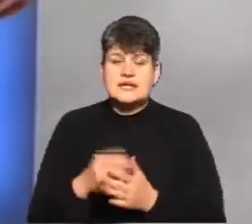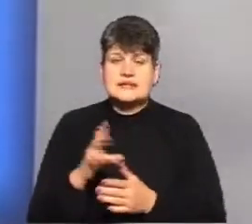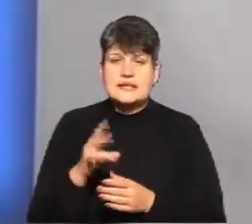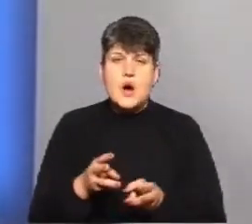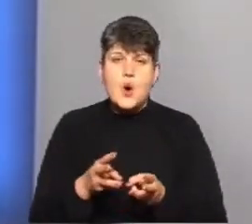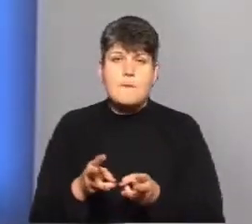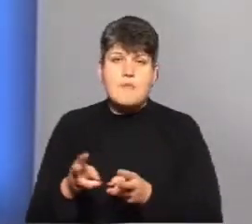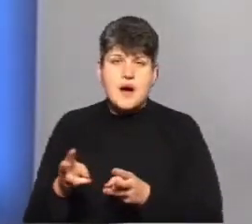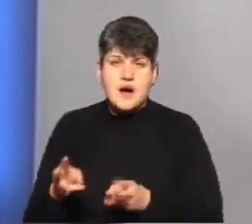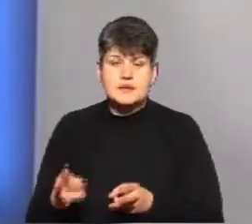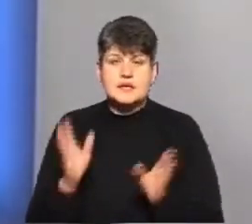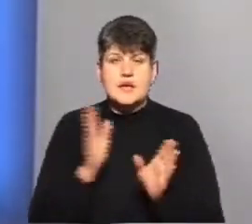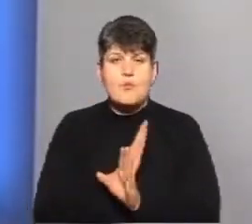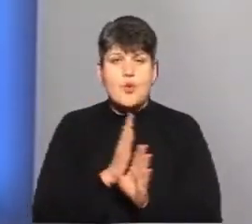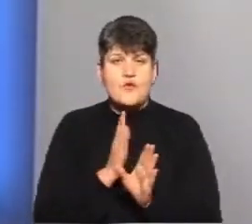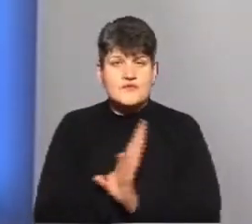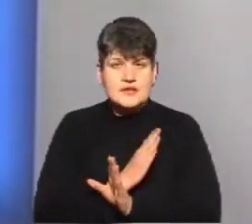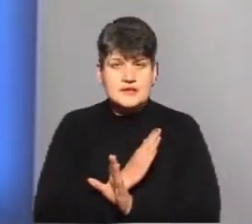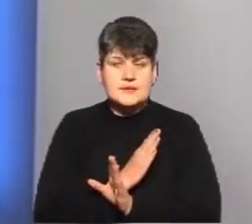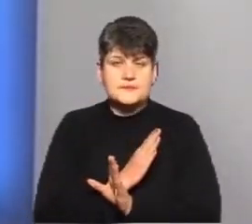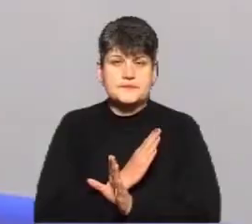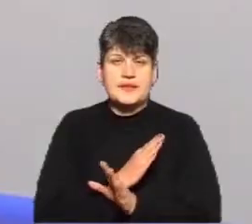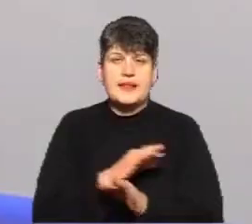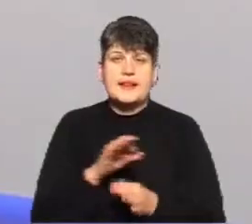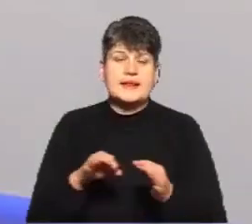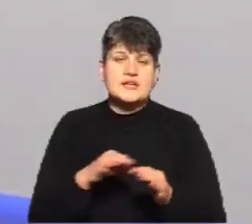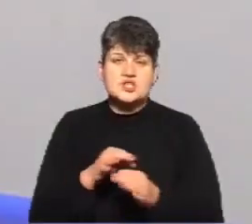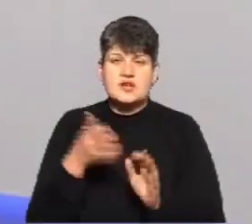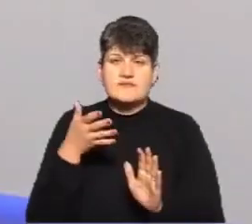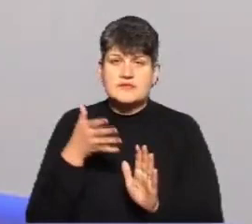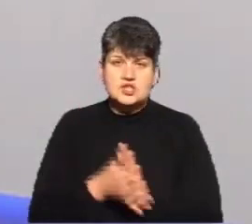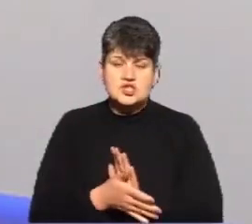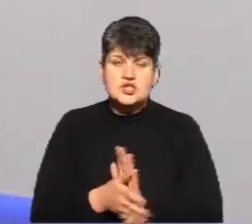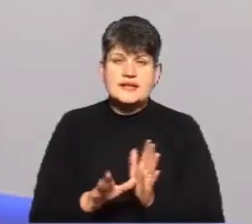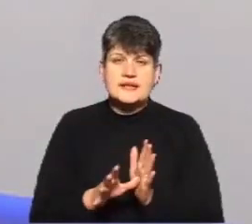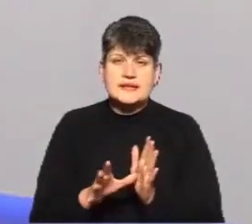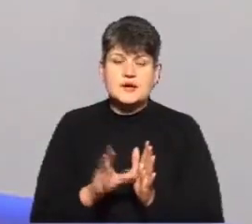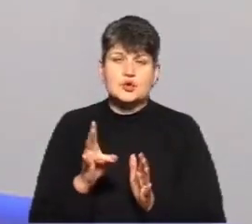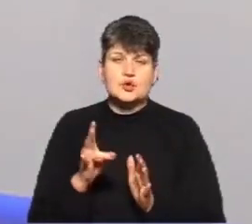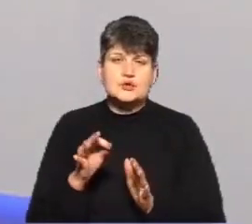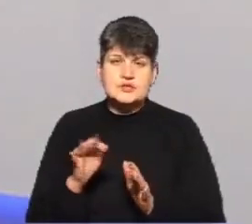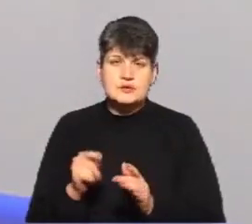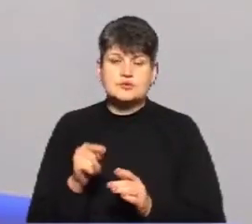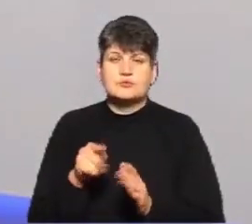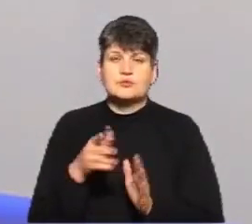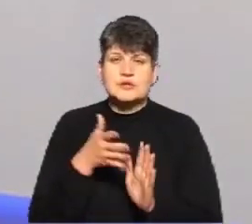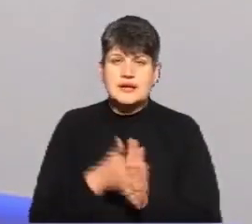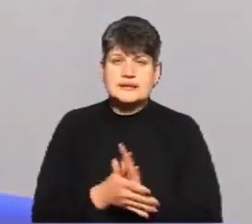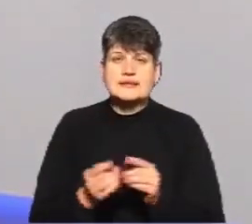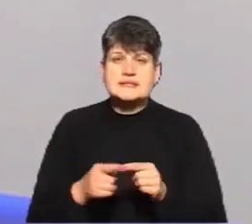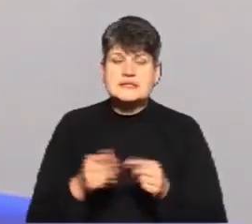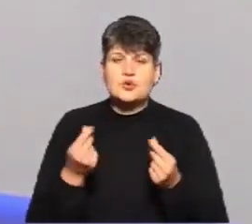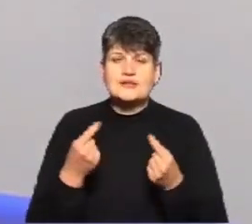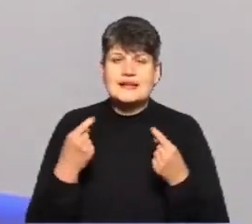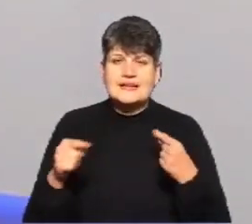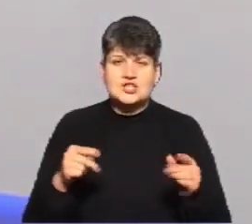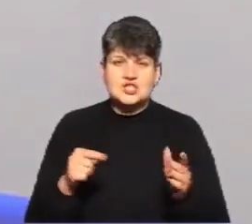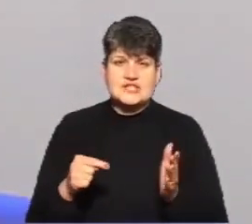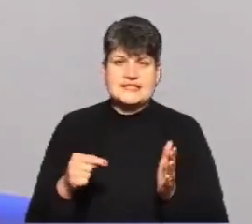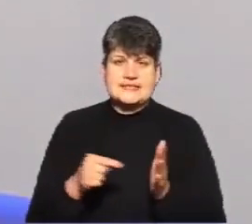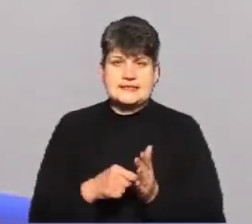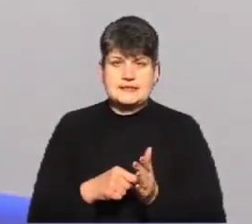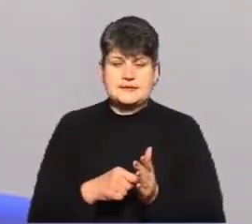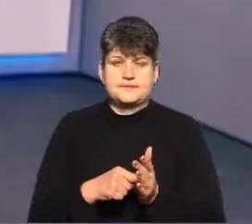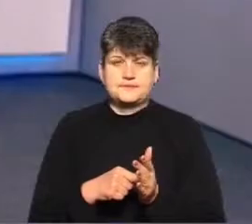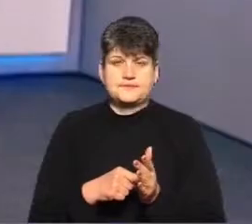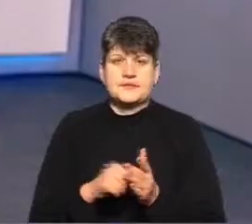повітря, на лишнє витрачання енергоносіїв, а будуть тратити ці кошти на інші цілі. Щодо